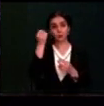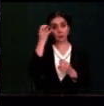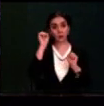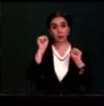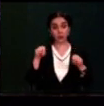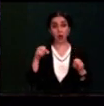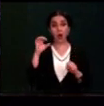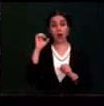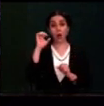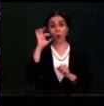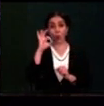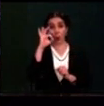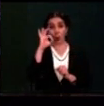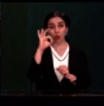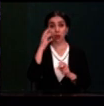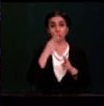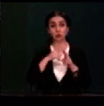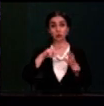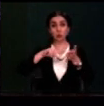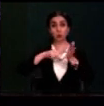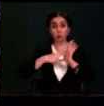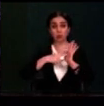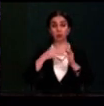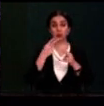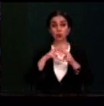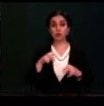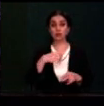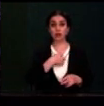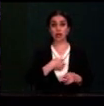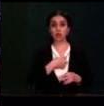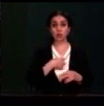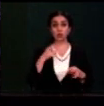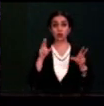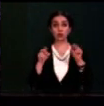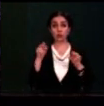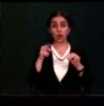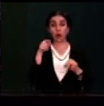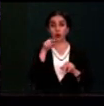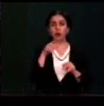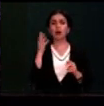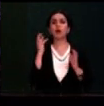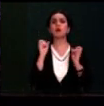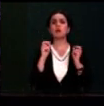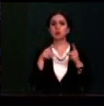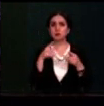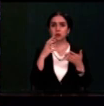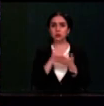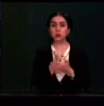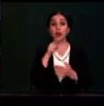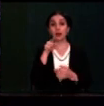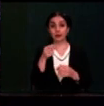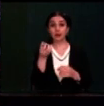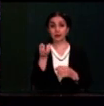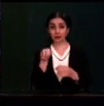O nuqta perpendikularning asosi deyiladi. Nuqtadan tekislikgacha bo'lgan masofa qanday topilar edi? Demak,